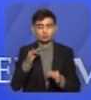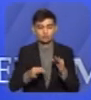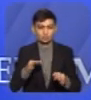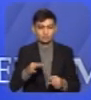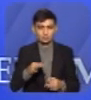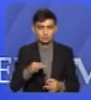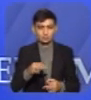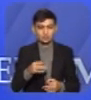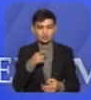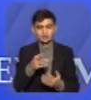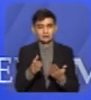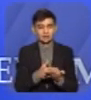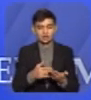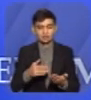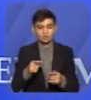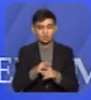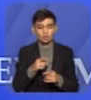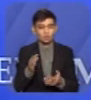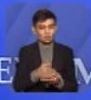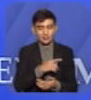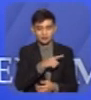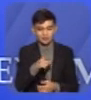чтобы лишить их